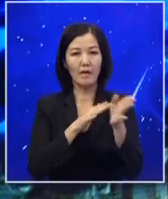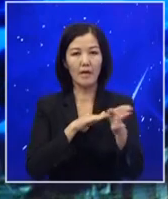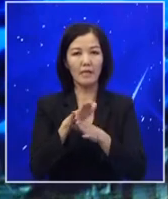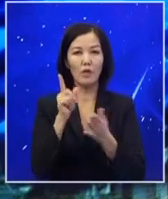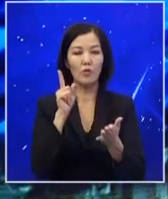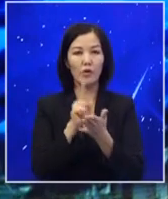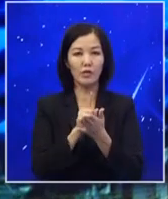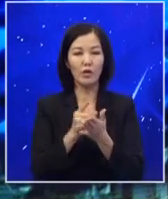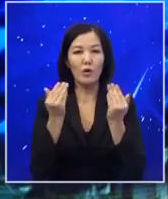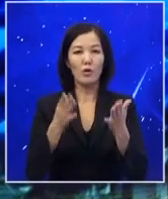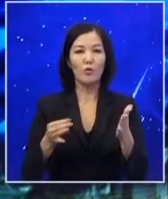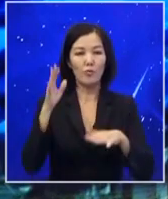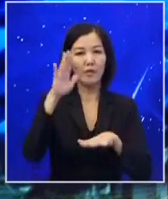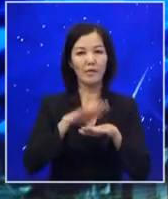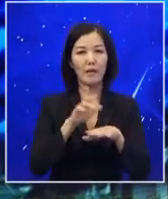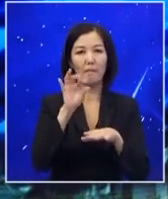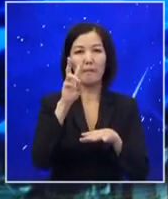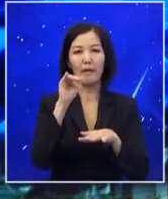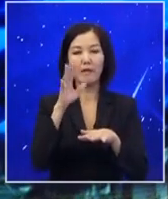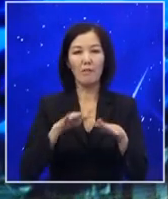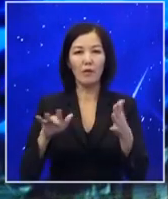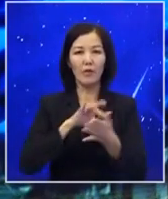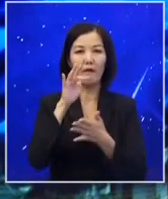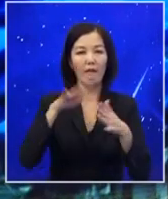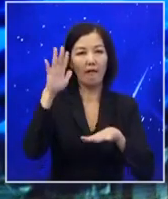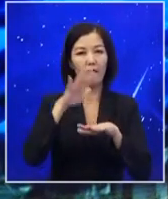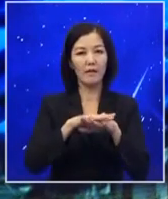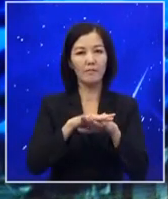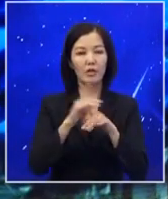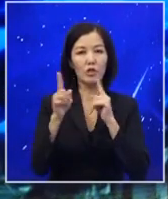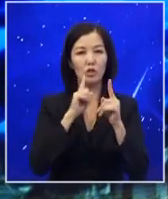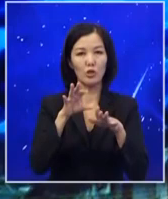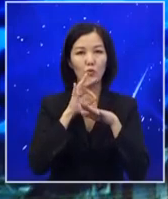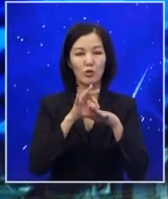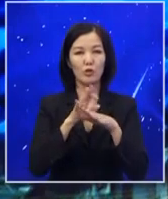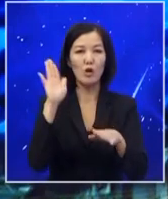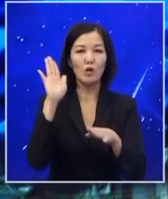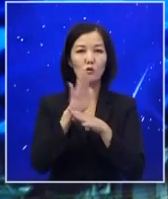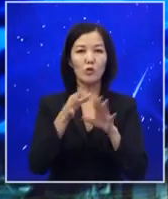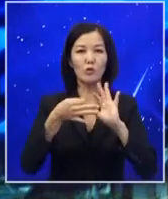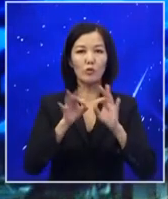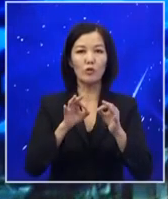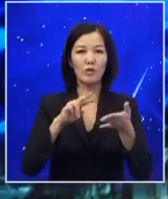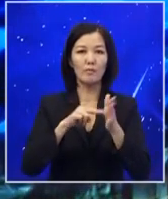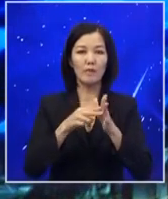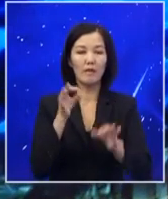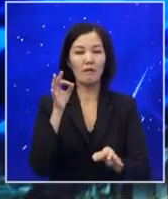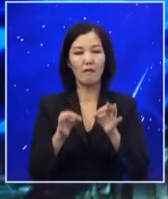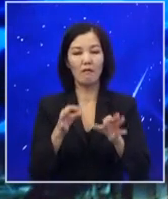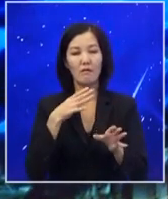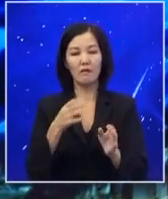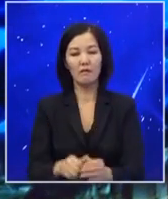атқарылуы тиіс. Бүгін облыс әкімі Амандық Баталов аудан қала әкімдерімен ақпараттық жиын өткізді. Жолдау жүктеген межелерді